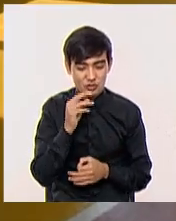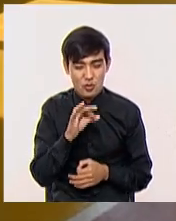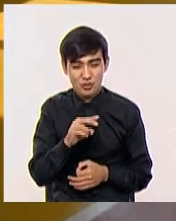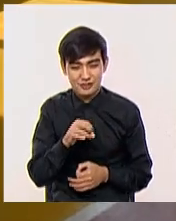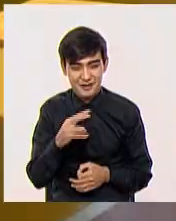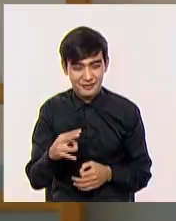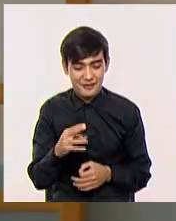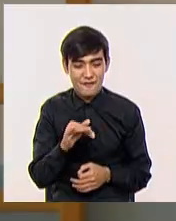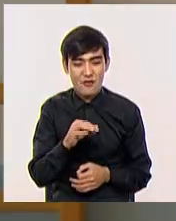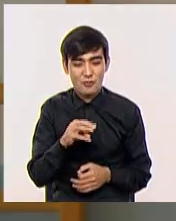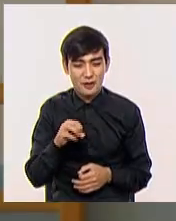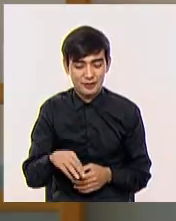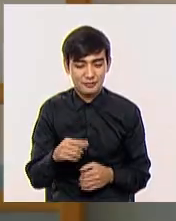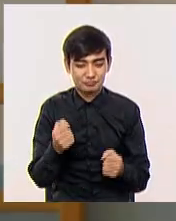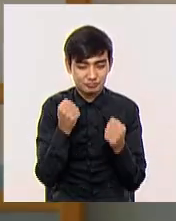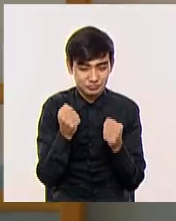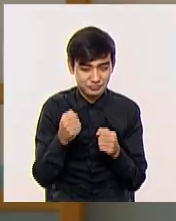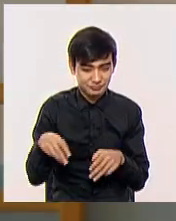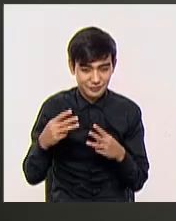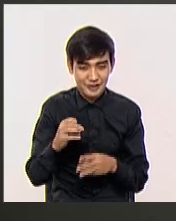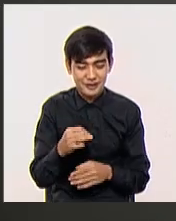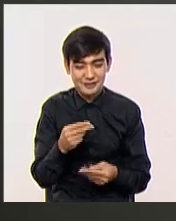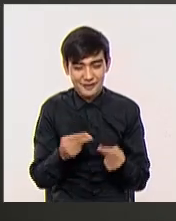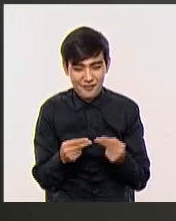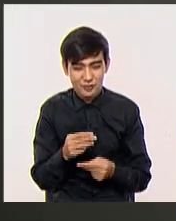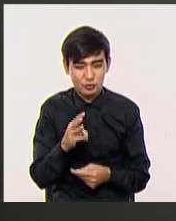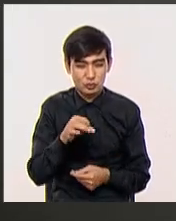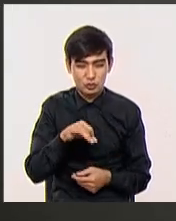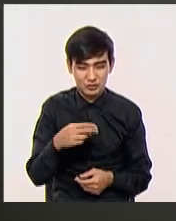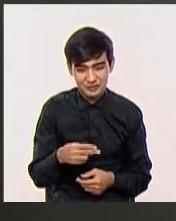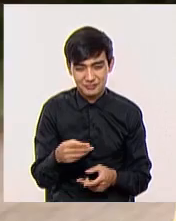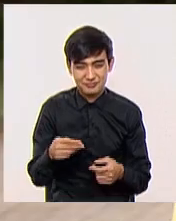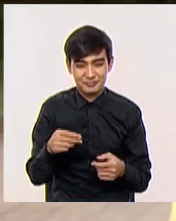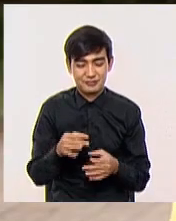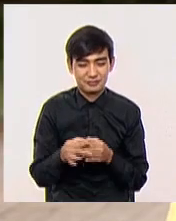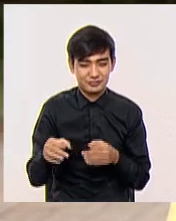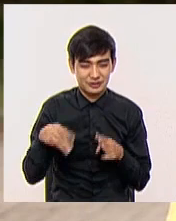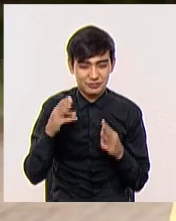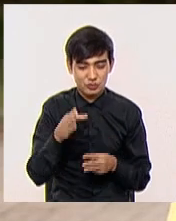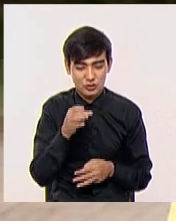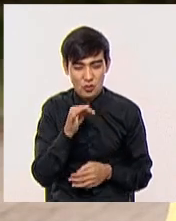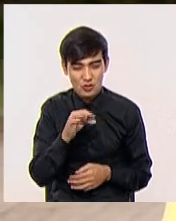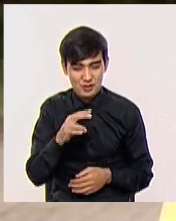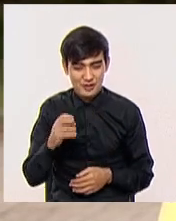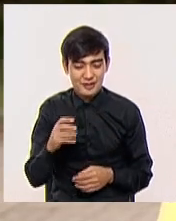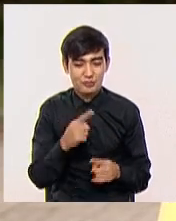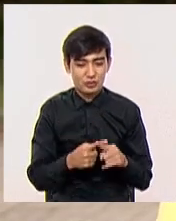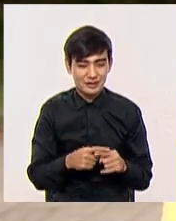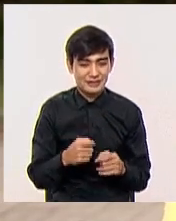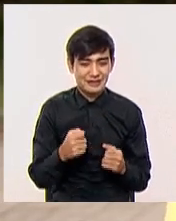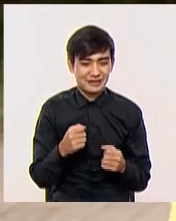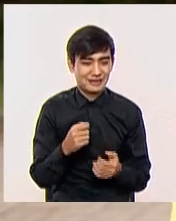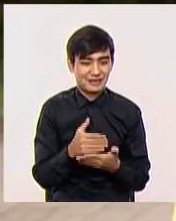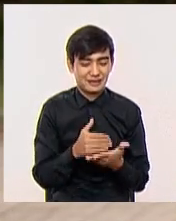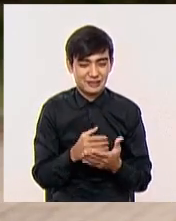онлайн формат переведут физкультуру, труды, рисование. Каждая школа организует дополнительные смены и подсмены, а также